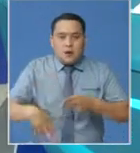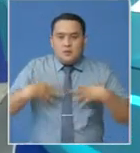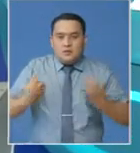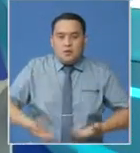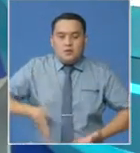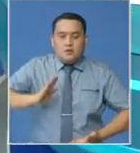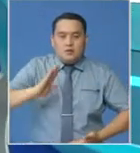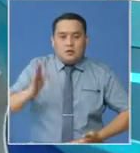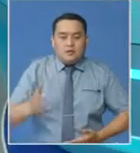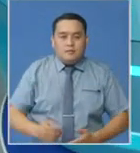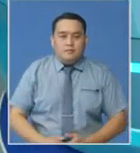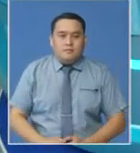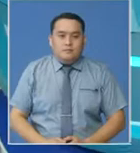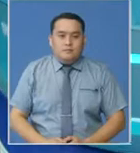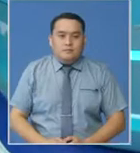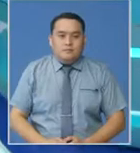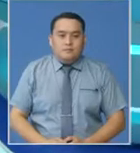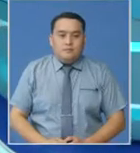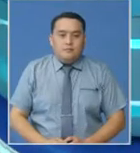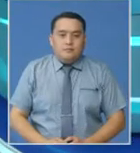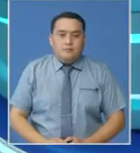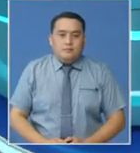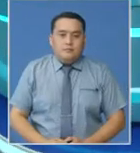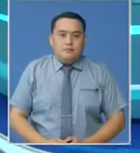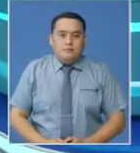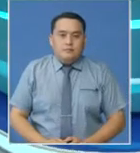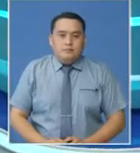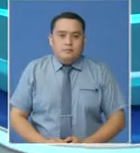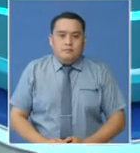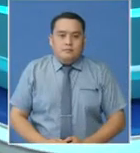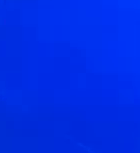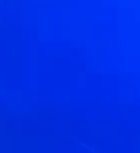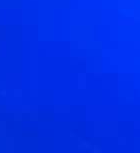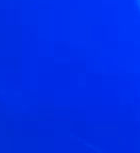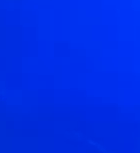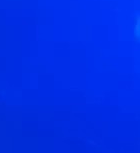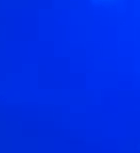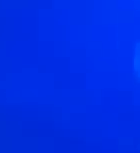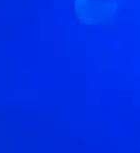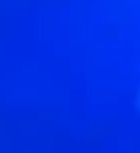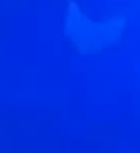была я, Гульшат Кутыбекова, и сурдоперевод Марат Жумабеков. До встречи.